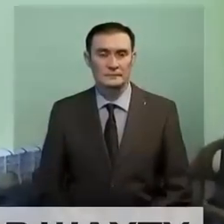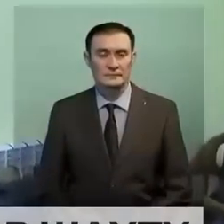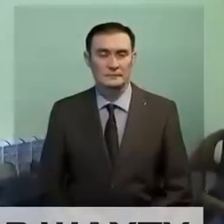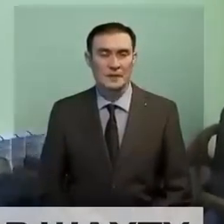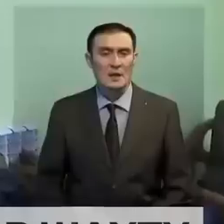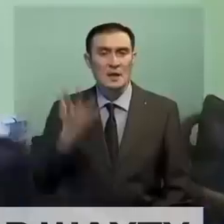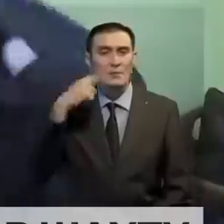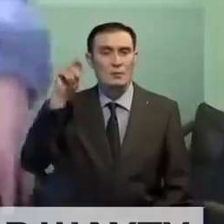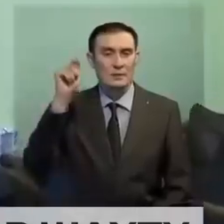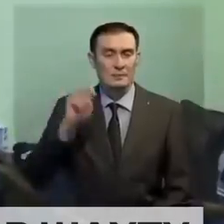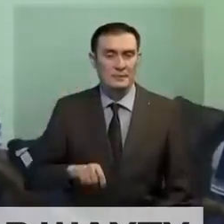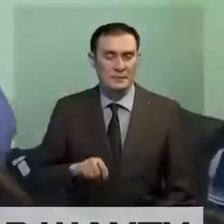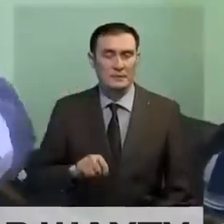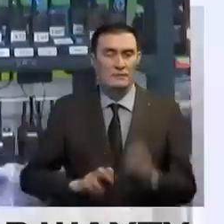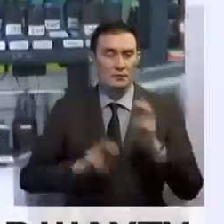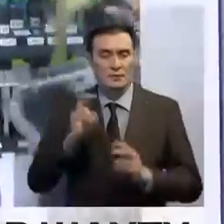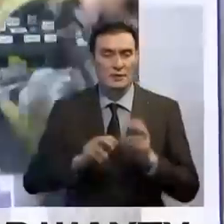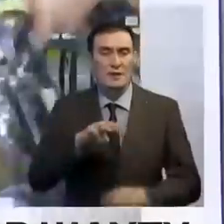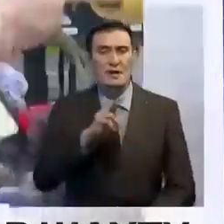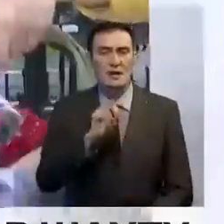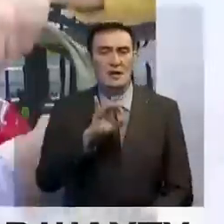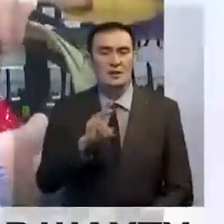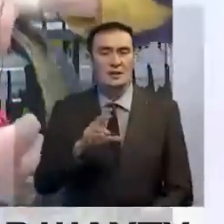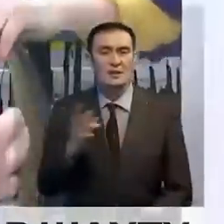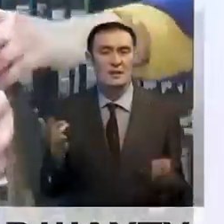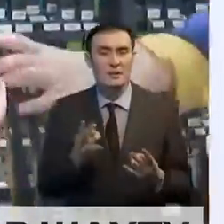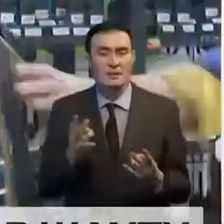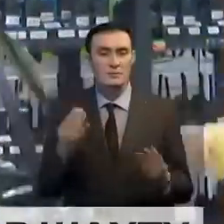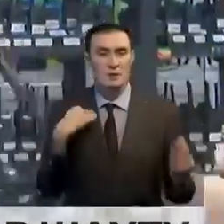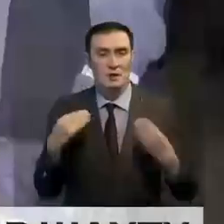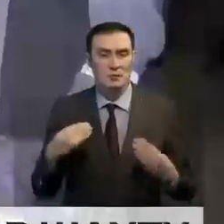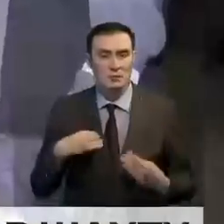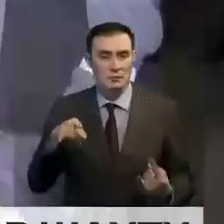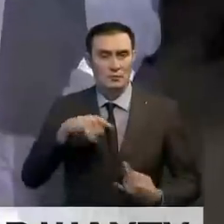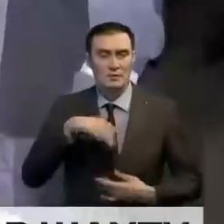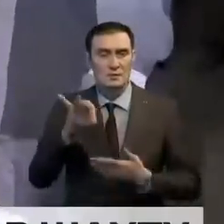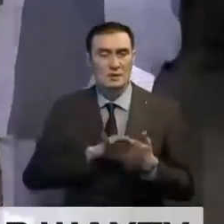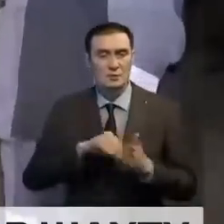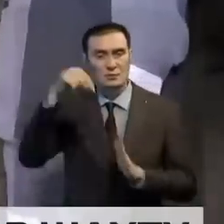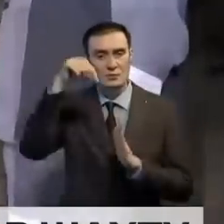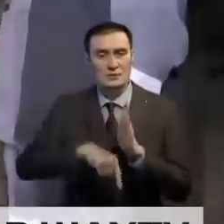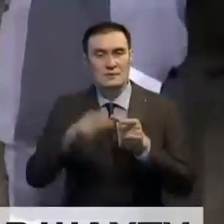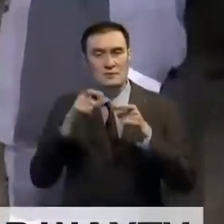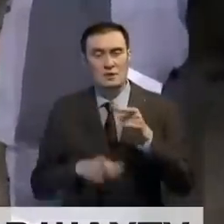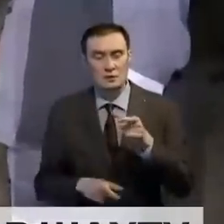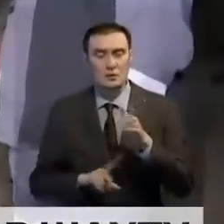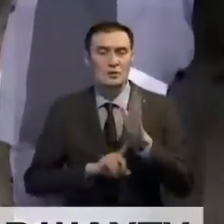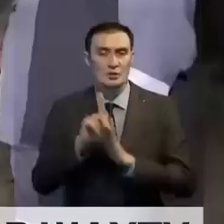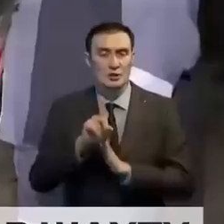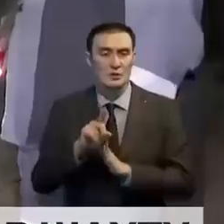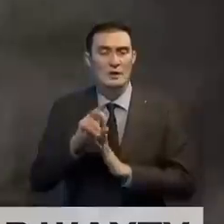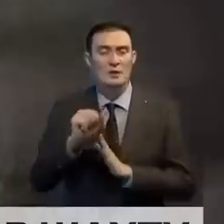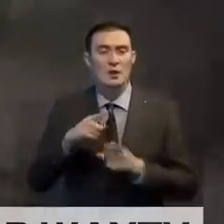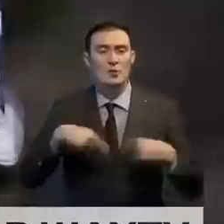По прибытию в Аненский рудник кандидат Мейрам Кажыкен получил всю необходимую экипировку и сразу спустился в шахту. Первым делом он побывал